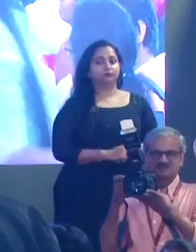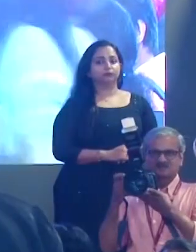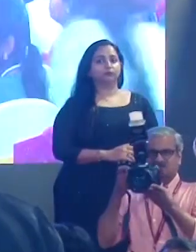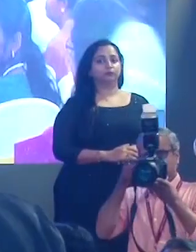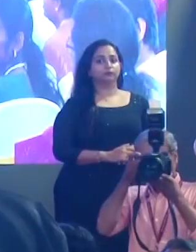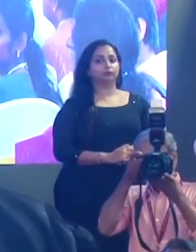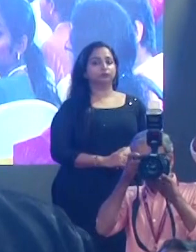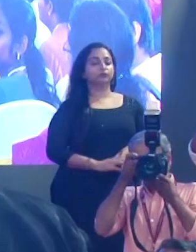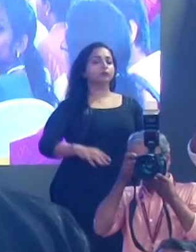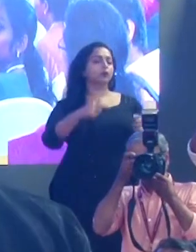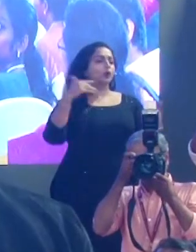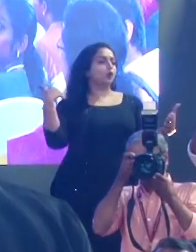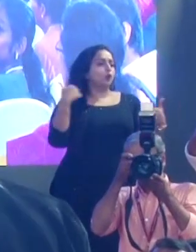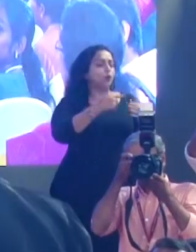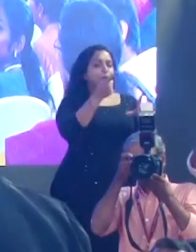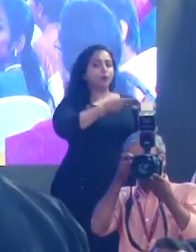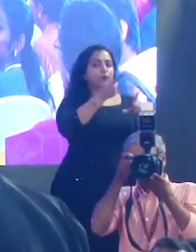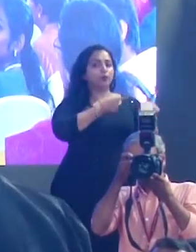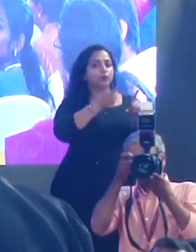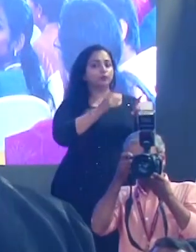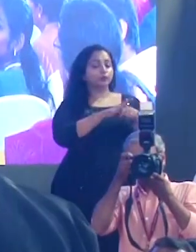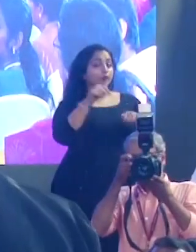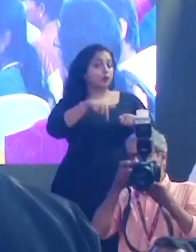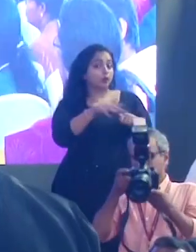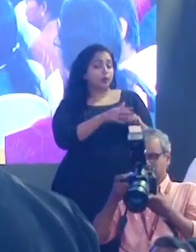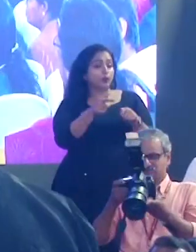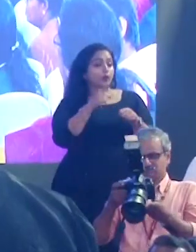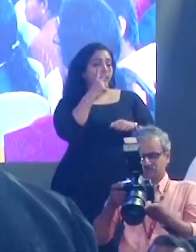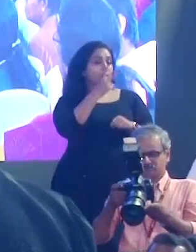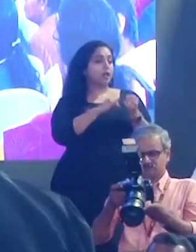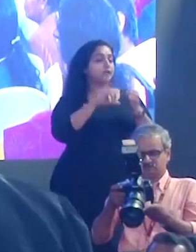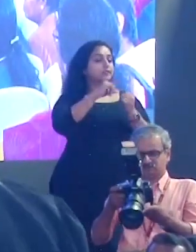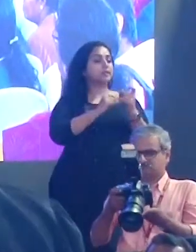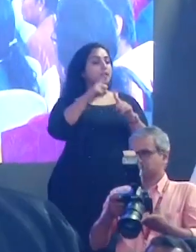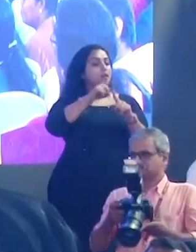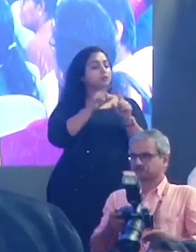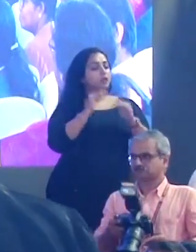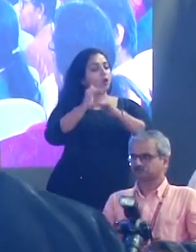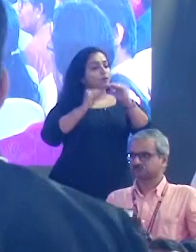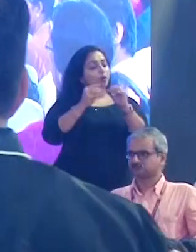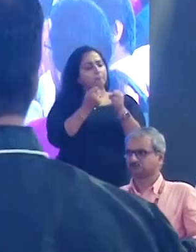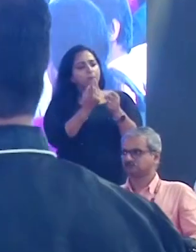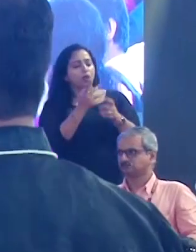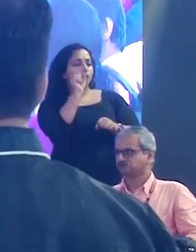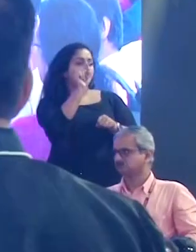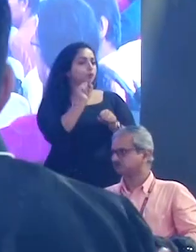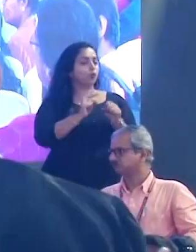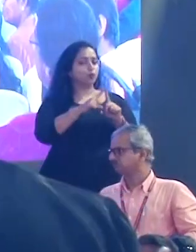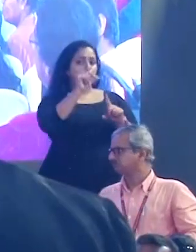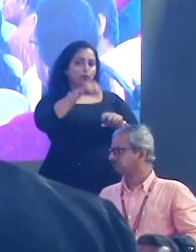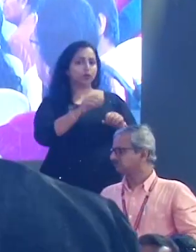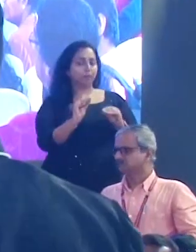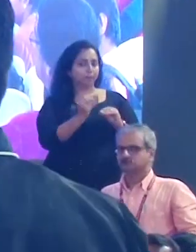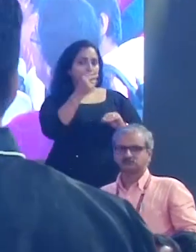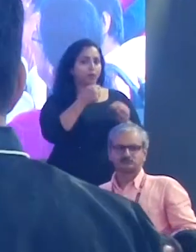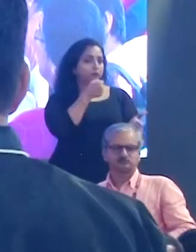കഴിഞ്ഞ ഒരുപാട് കാലങ്ങളായിട്ട് ഈ ഒരു ടേം മിനിസ്ട്രിയിൽ നമുക്ക് കാണാൻ പറ്റുന്നത് SC ST ഡെവലപ്മെന്റിന് വേണ്ടി ഒരുപാട് കാര്യങ്ങൾ ചെയ്യുന്നുണ്ട്. അത് നന്നായിട്ട് താഴെത്തട്ടിൽ